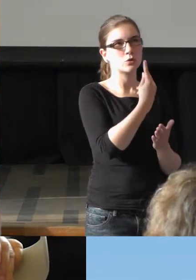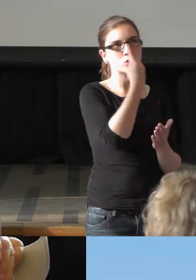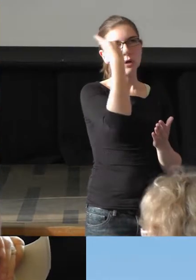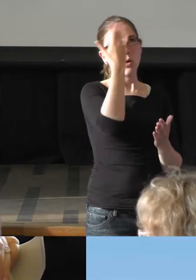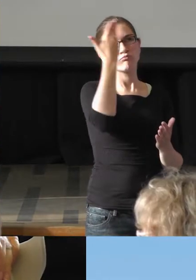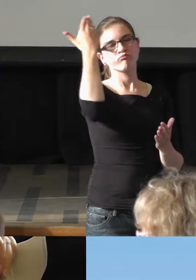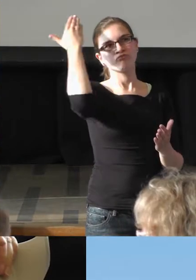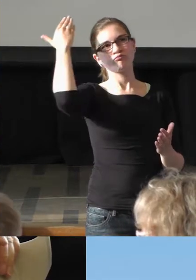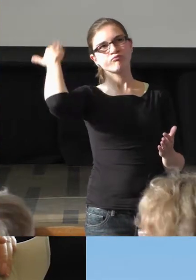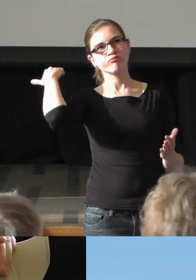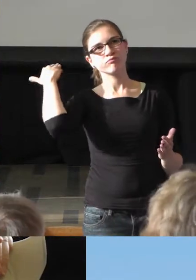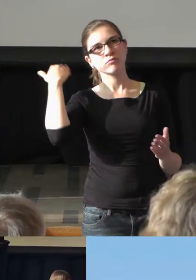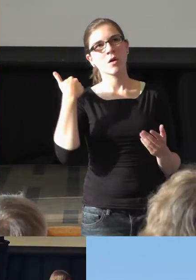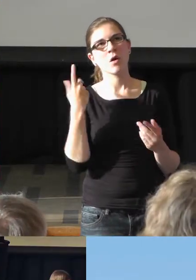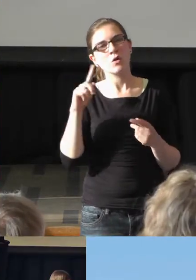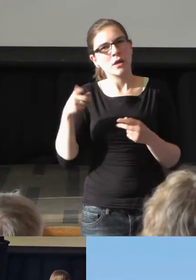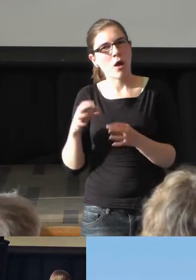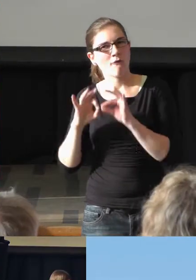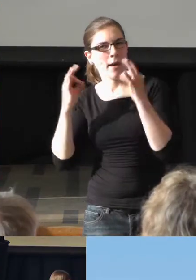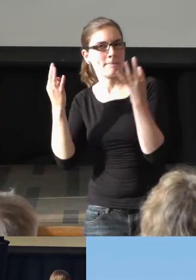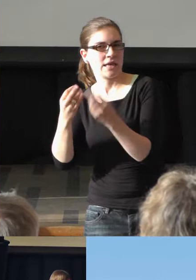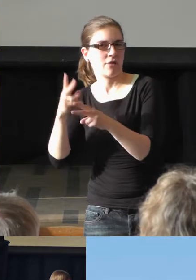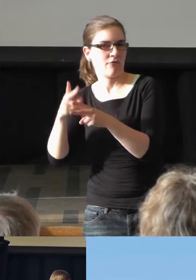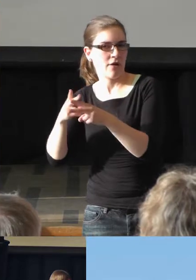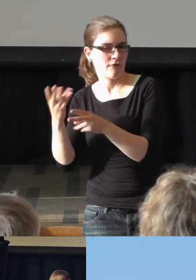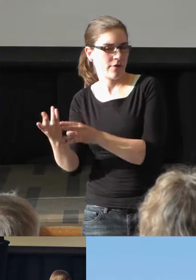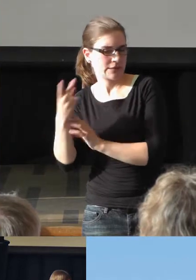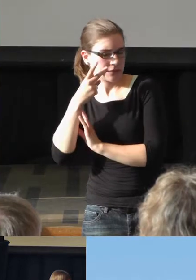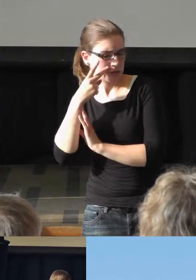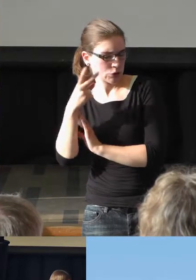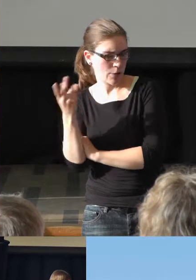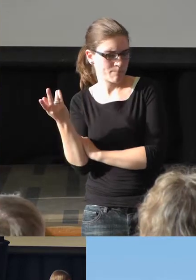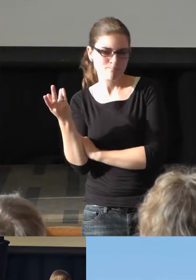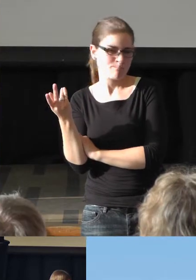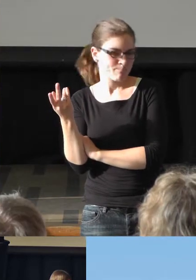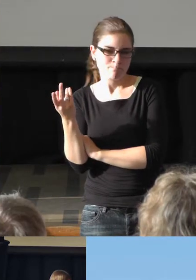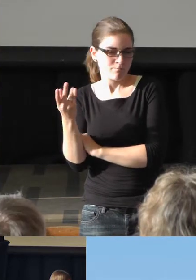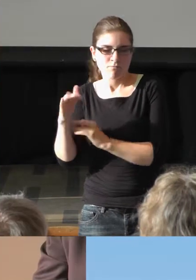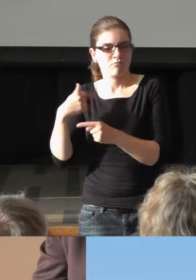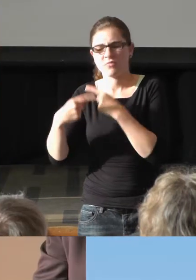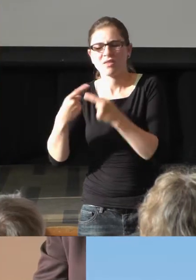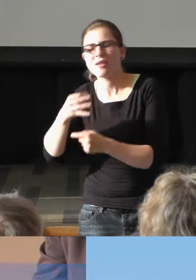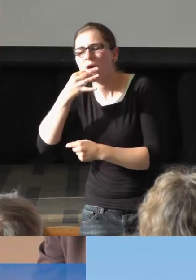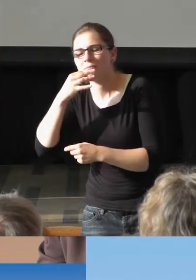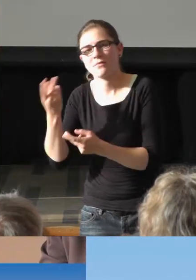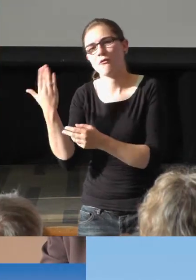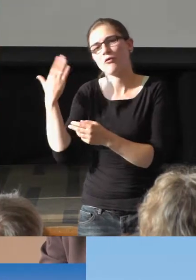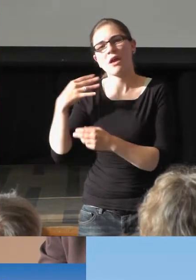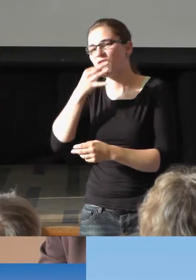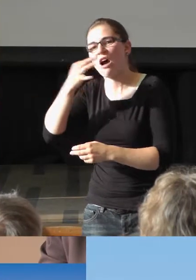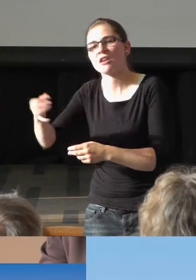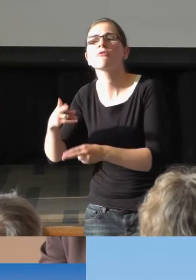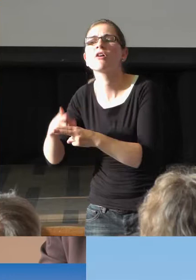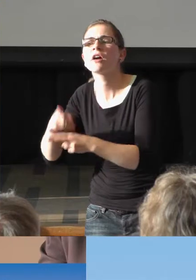gerade auch bei Angehörigen ist meistens nicht gestellt worden oder die Patienten haben es schon viele Jahre lang und erst in den letzten,